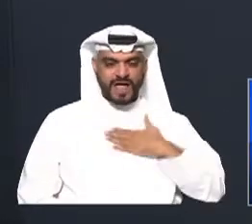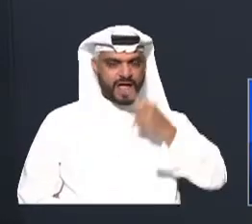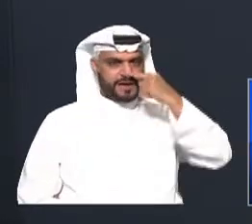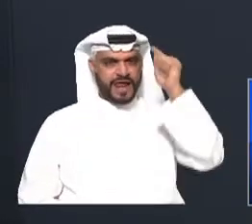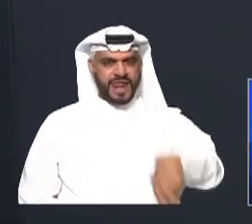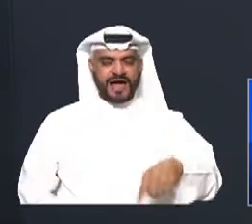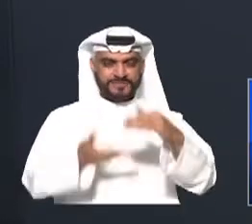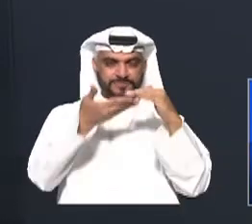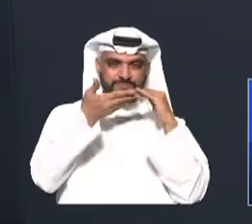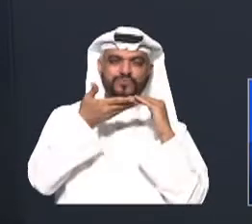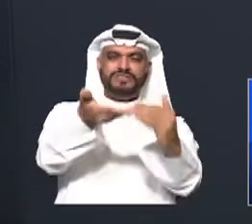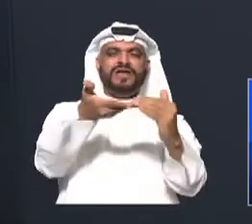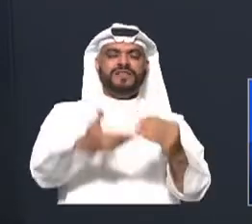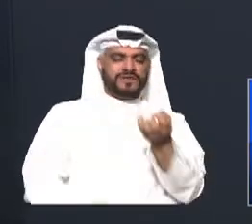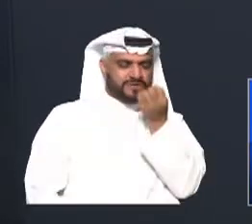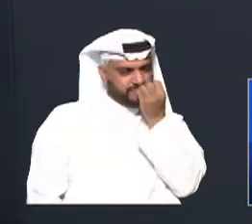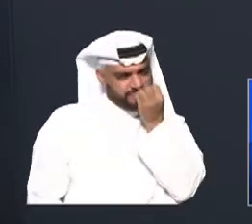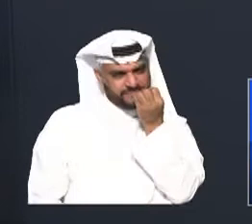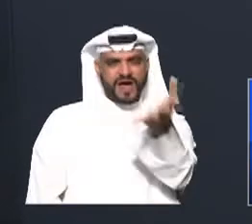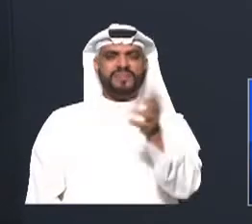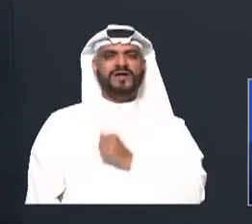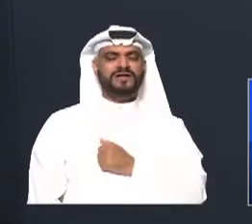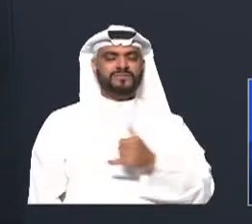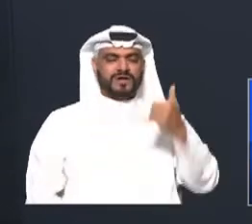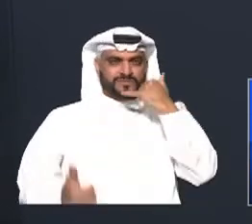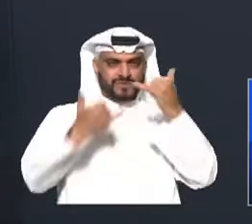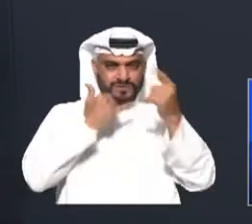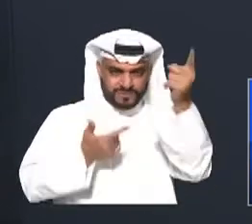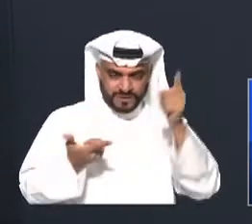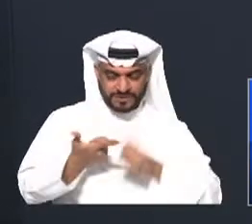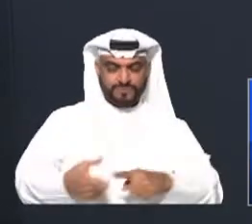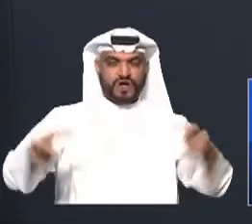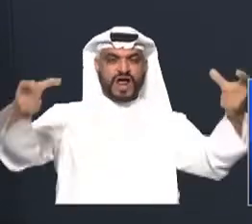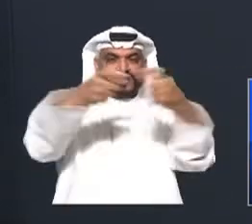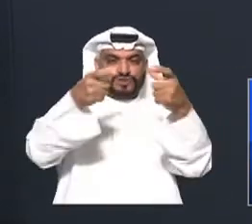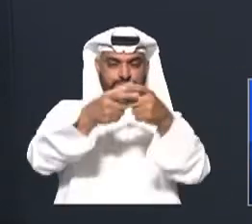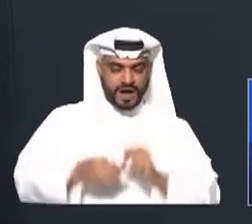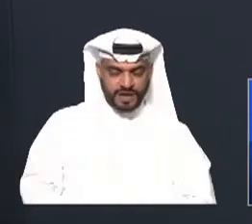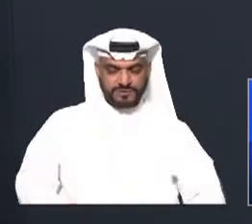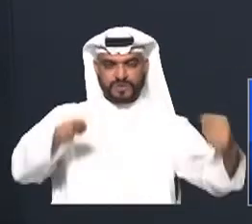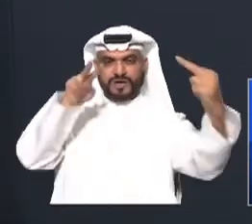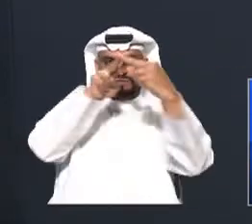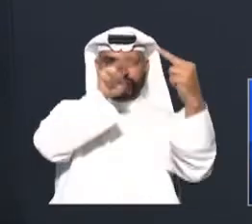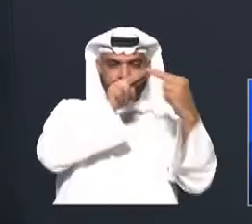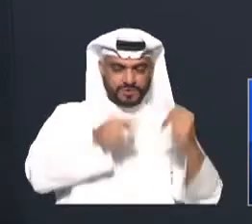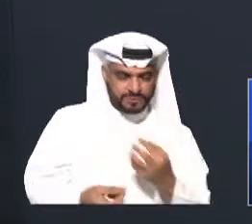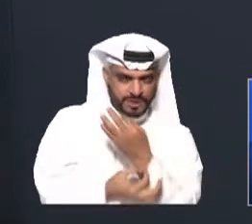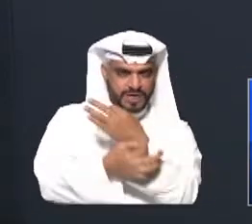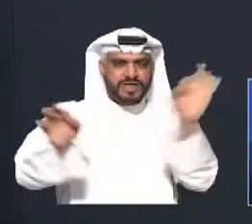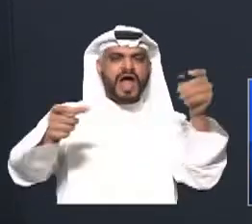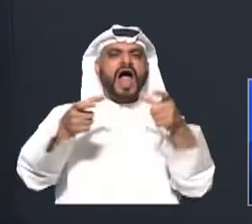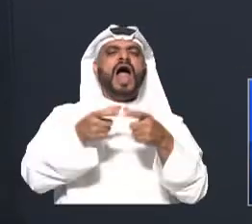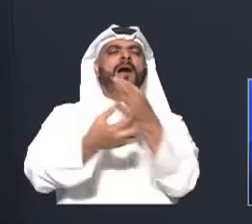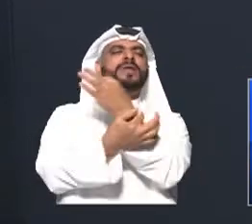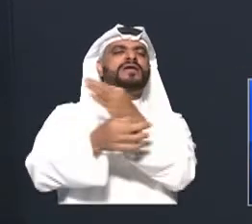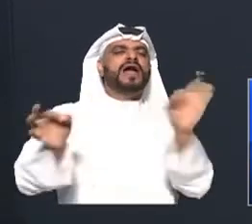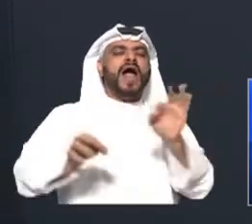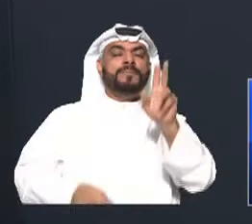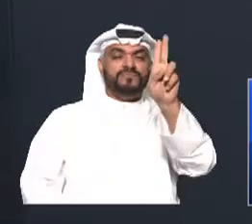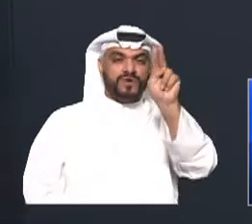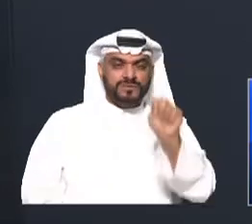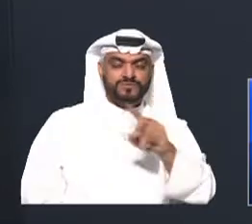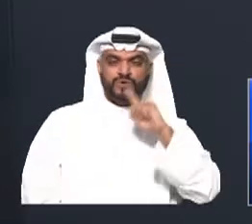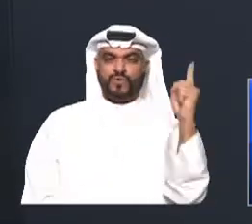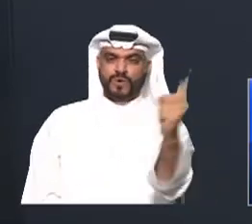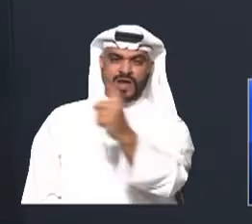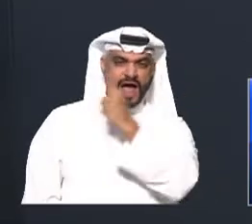إكمال عملية الفضح عبر اتصالاتنا ببرلمانات العالم وممثلي شعوبها، واستغلال علاقاتنا